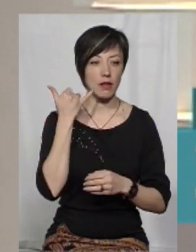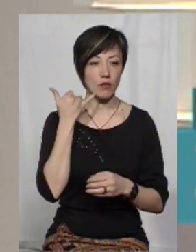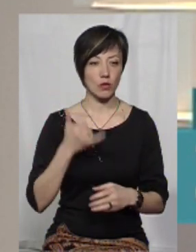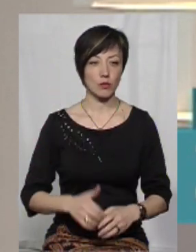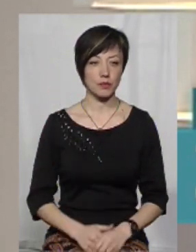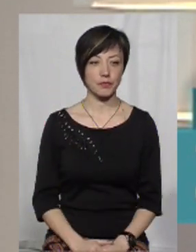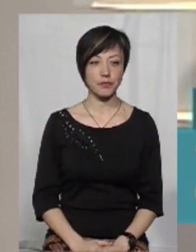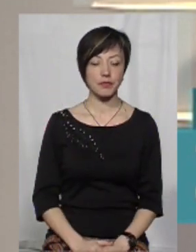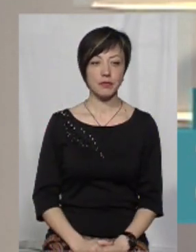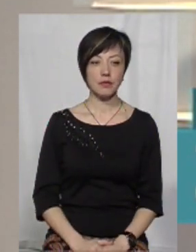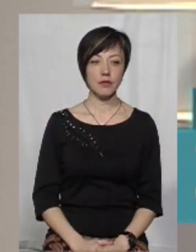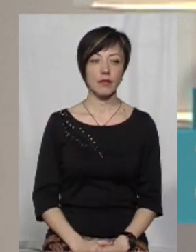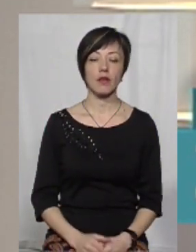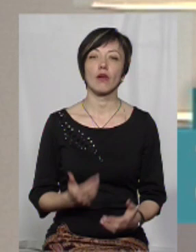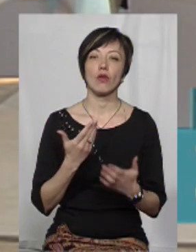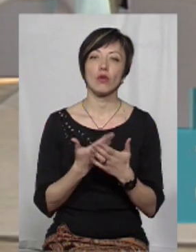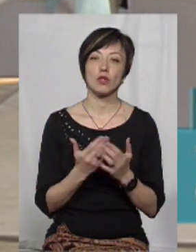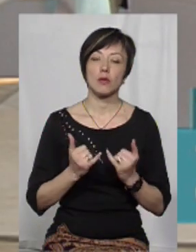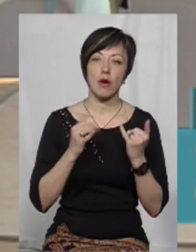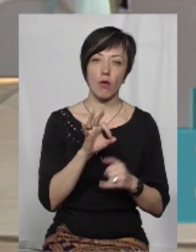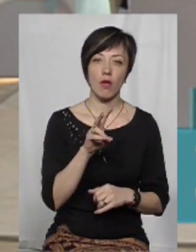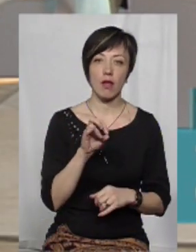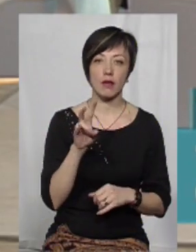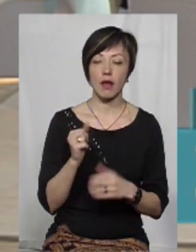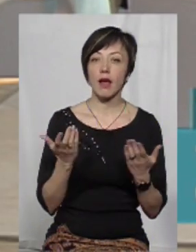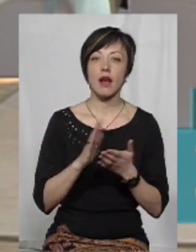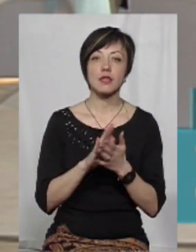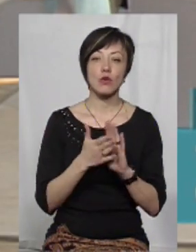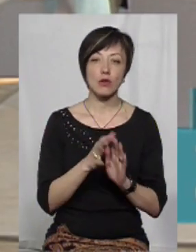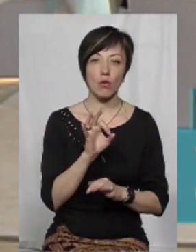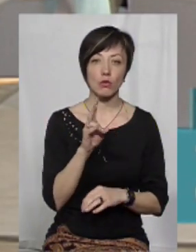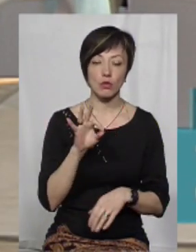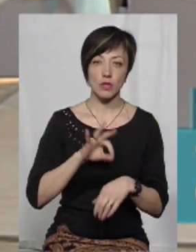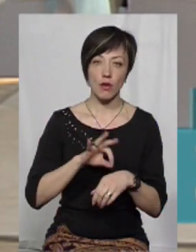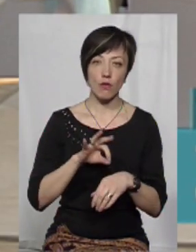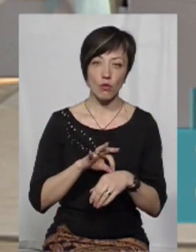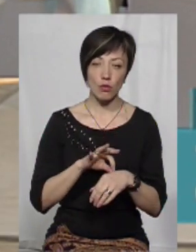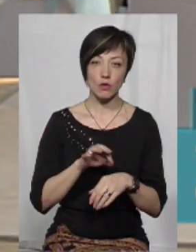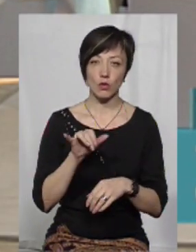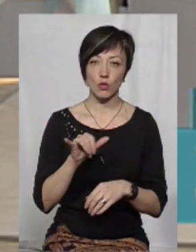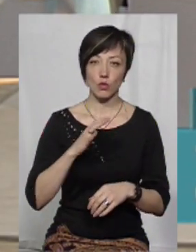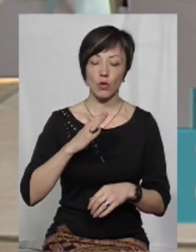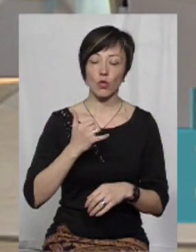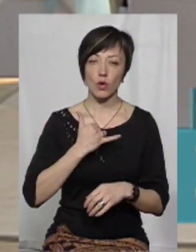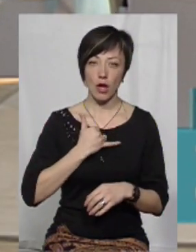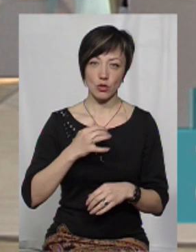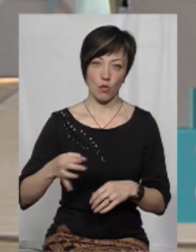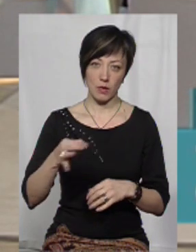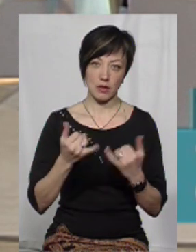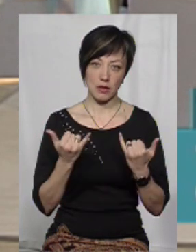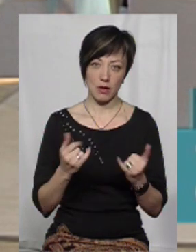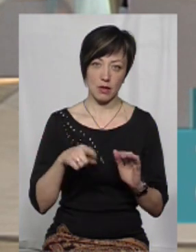телефоном. Отже, пані Олено, яка ситуація з онкозахворюваністю у нашій області